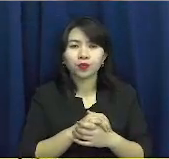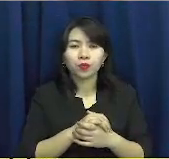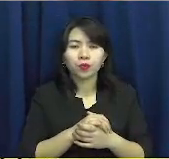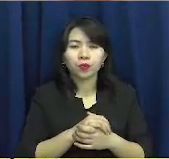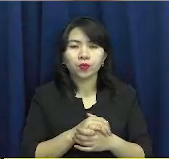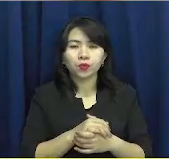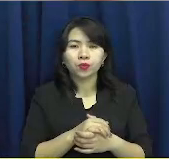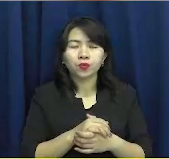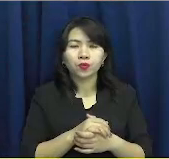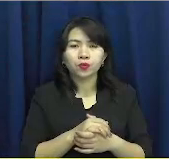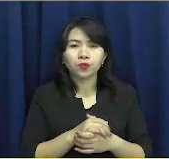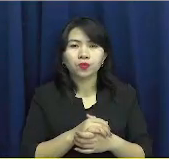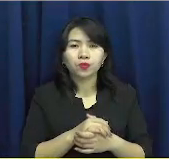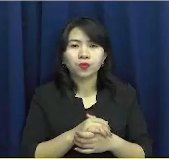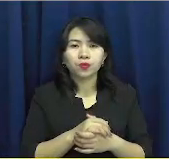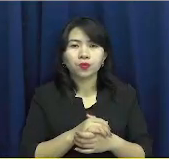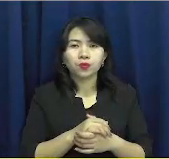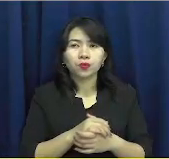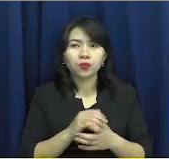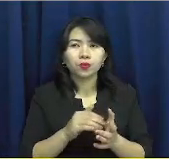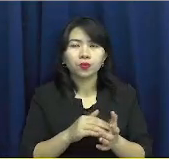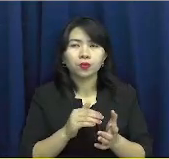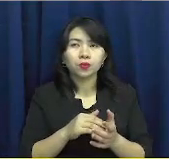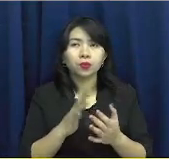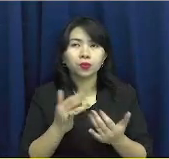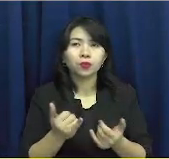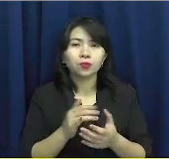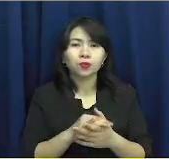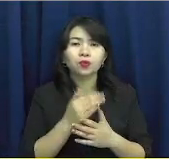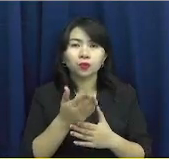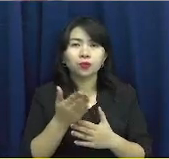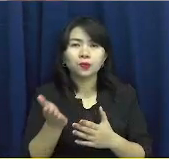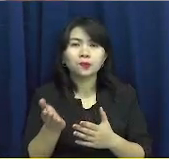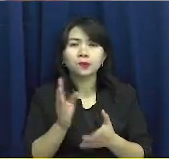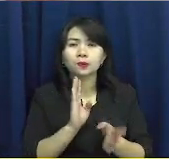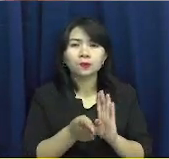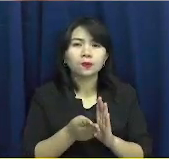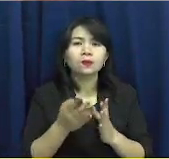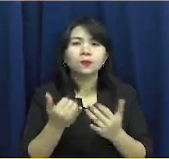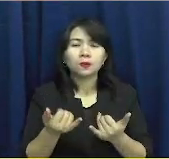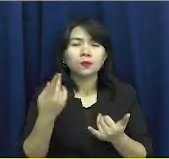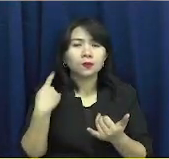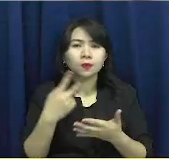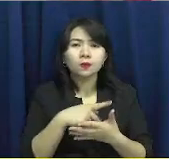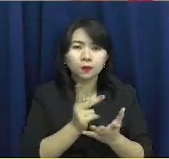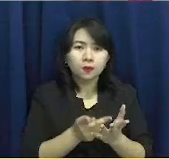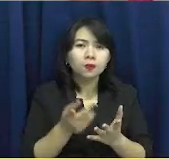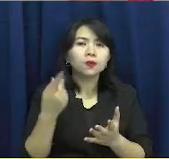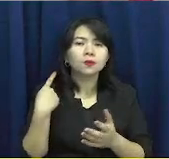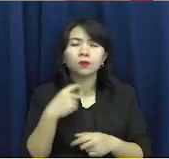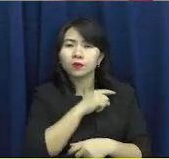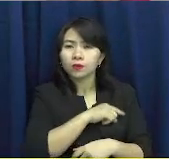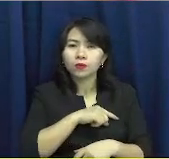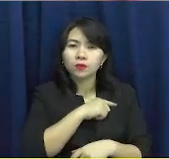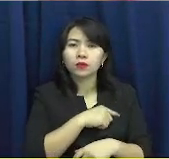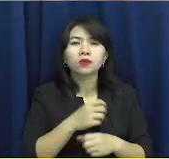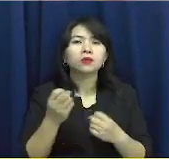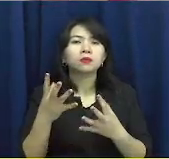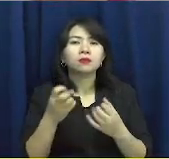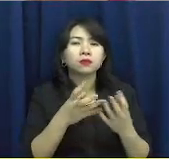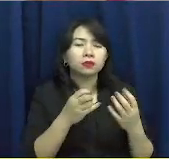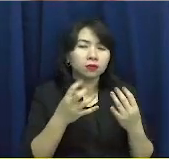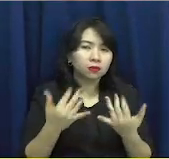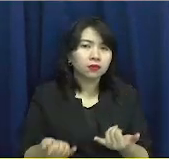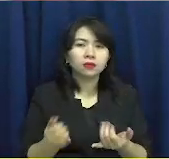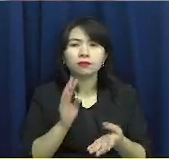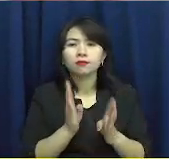sinabi ni Sir Jow kanina, magiging bahagi ka na magkaroon ng quantity ang simbahan. Ibig sabihin, dumami ang simbahan. Yeah. Dumami po yung mga